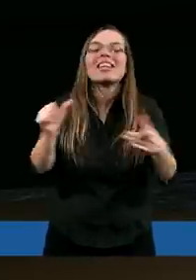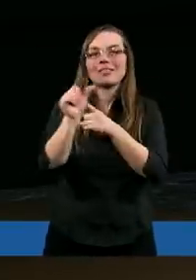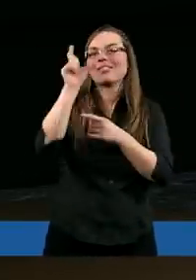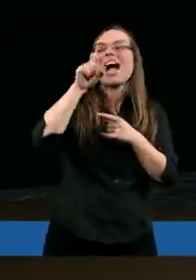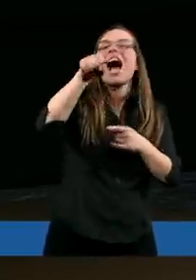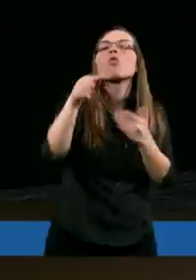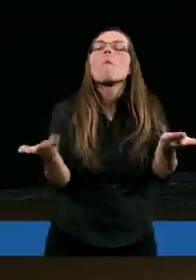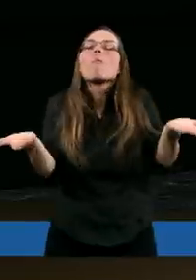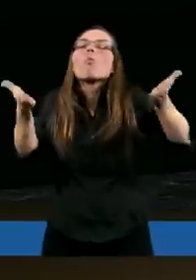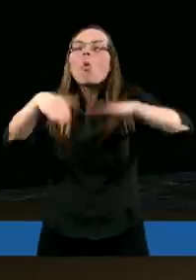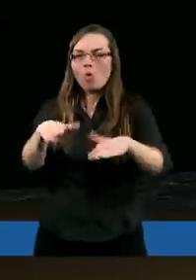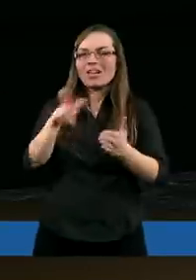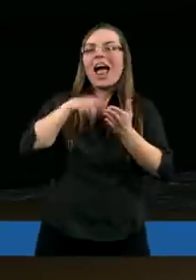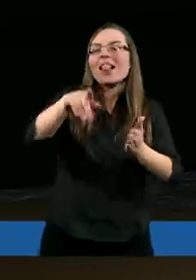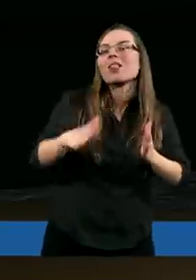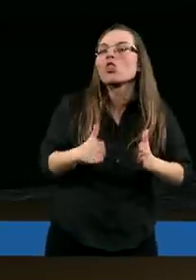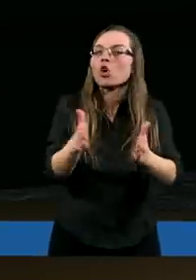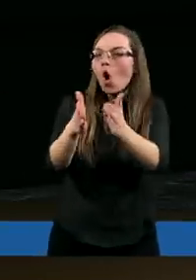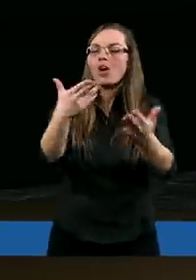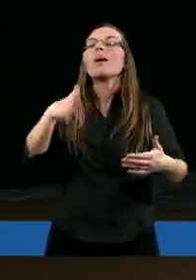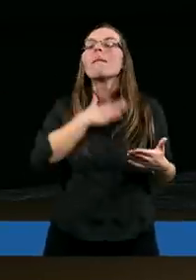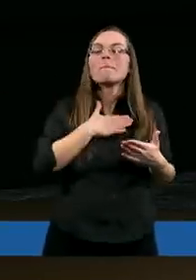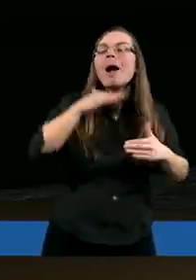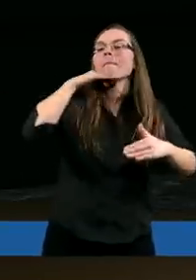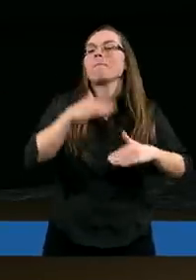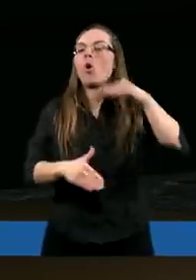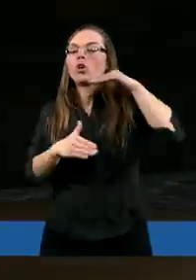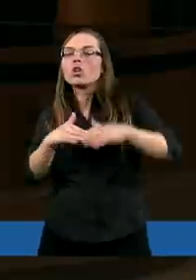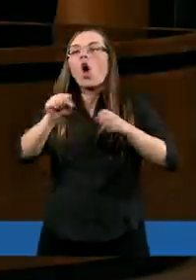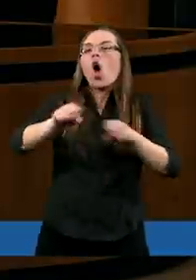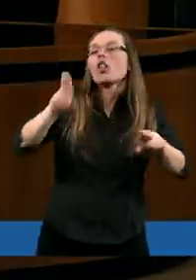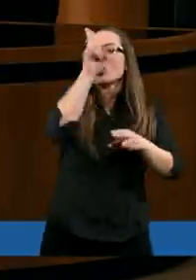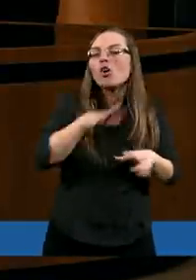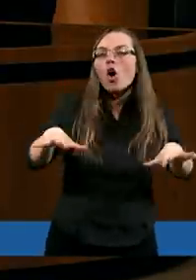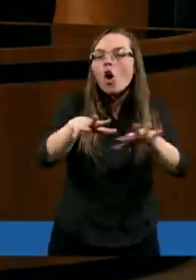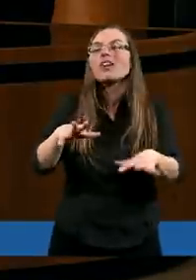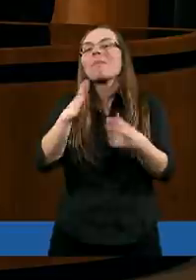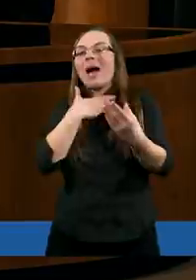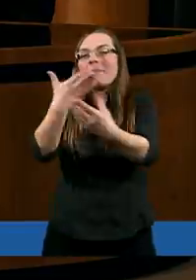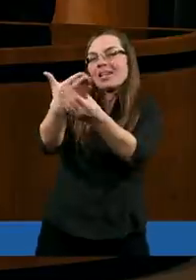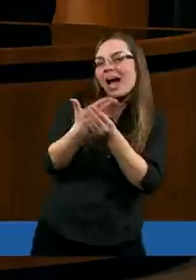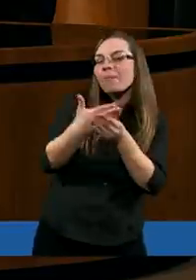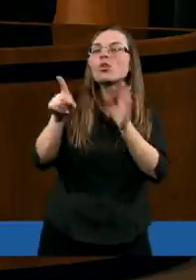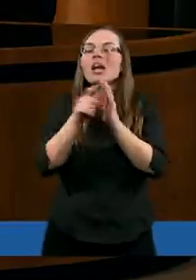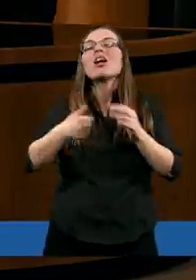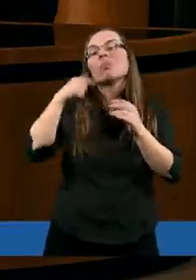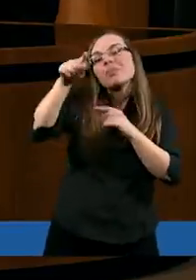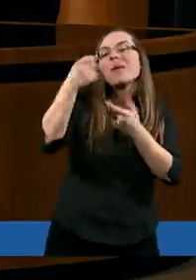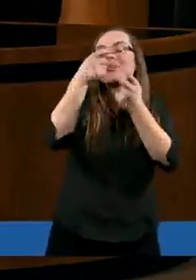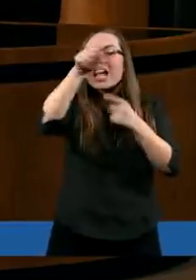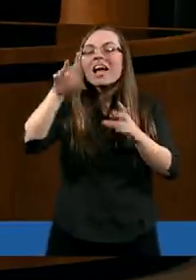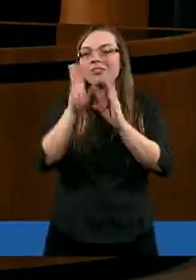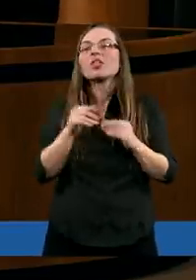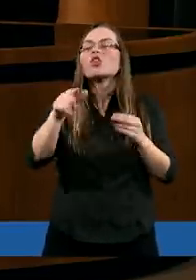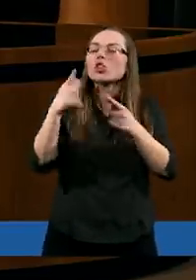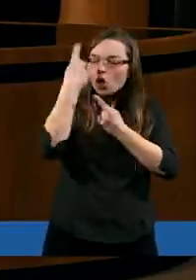to błogosławieństwo na tą drogę. Mam pozdrowienia od rodziny całej, mam zaproszenie, ażeby tam pojechać. Ja sądzę,